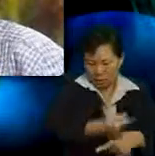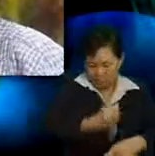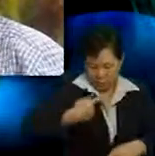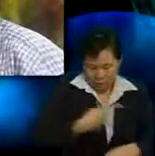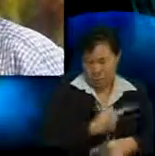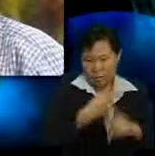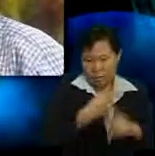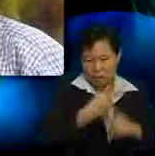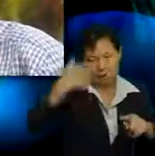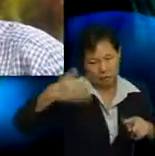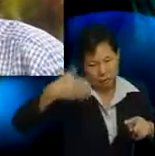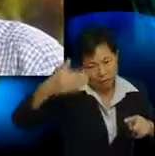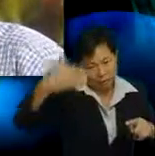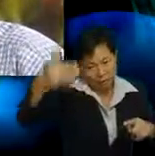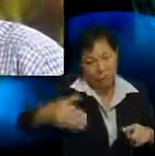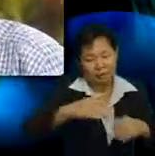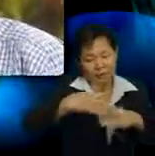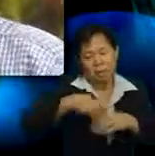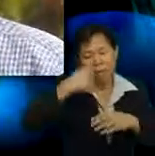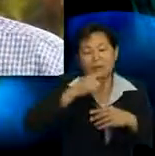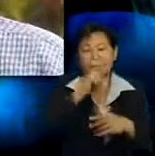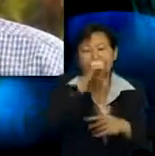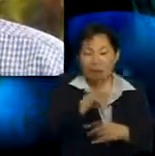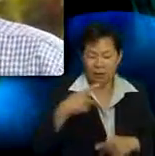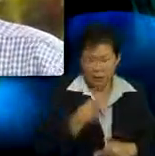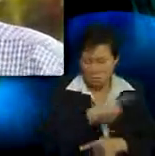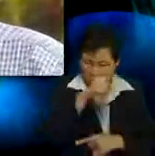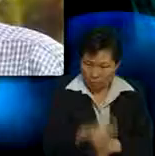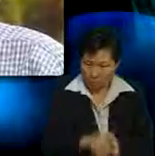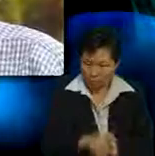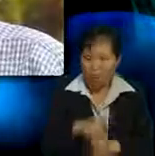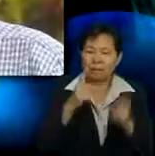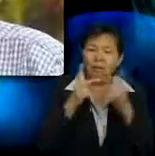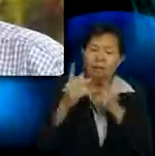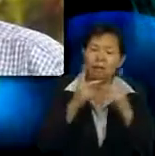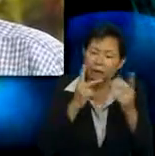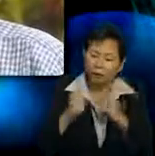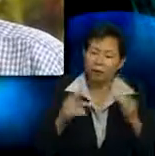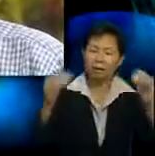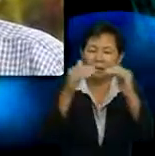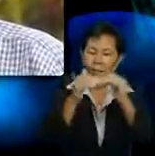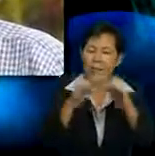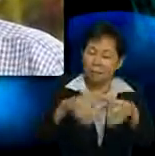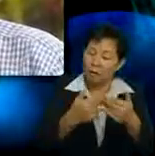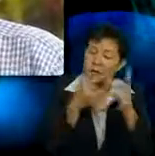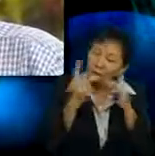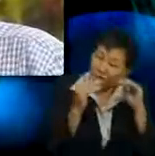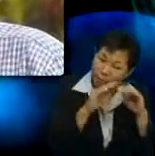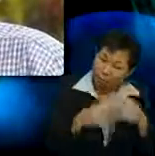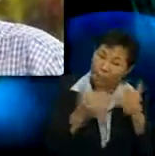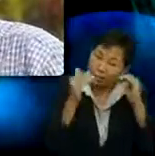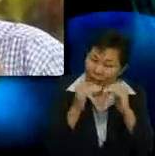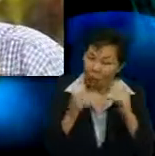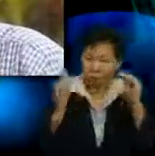daripada hari ke sehari. Selepas kita menyatakan kebenaran, maka kita kena menyatakan pula keadilan. Bagaimana keadilan?